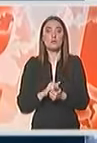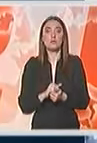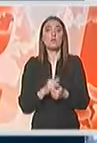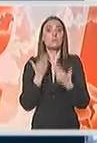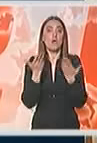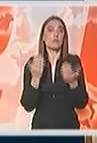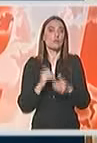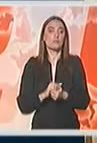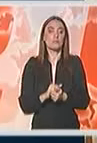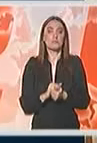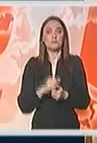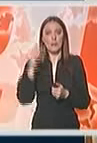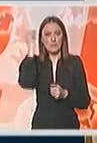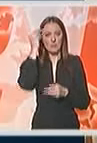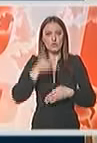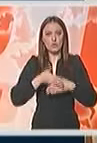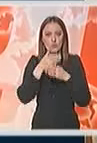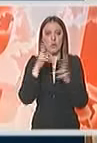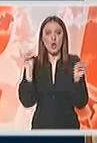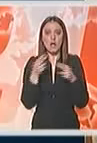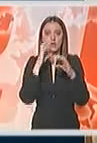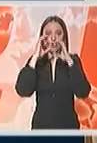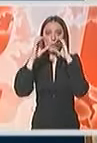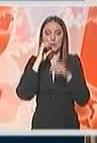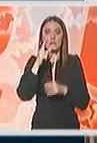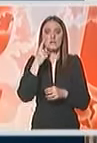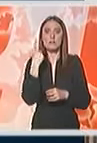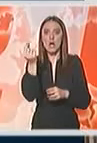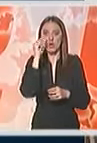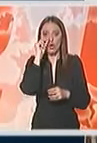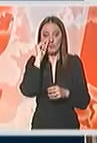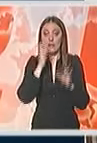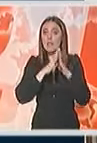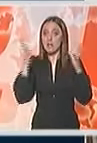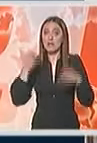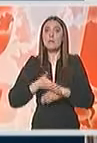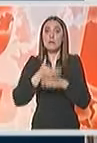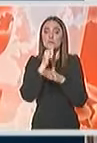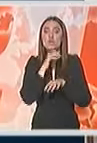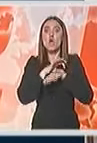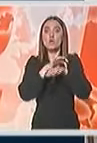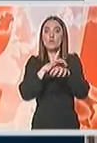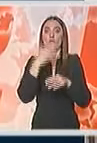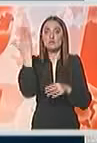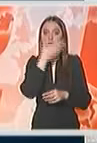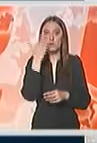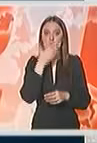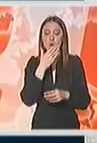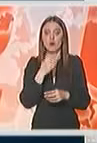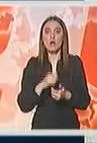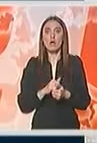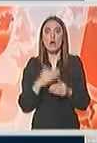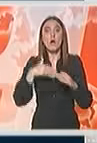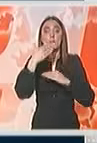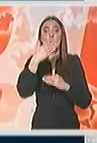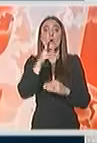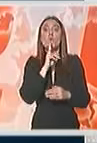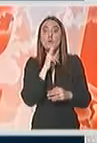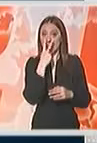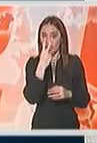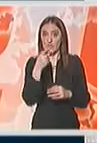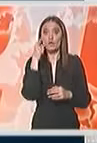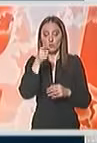tako. Pedagoški asistent olakšava komunikaciju sa roditeljima, od velike pomoći i rukovodiocima škole. Pomak koji se vidi,